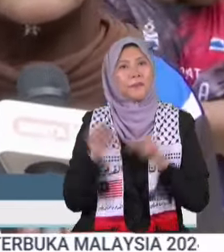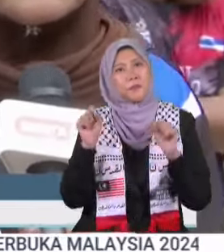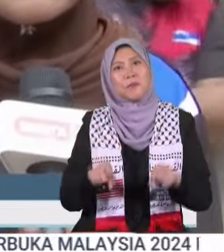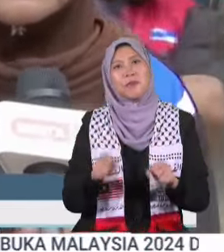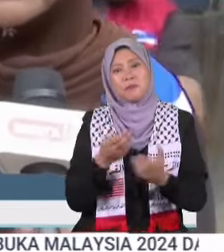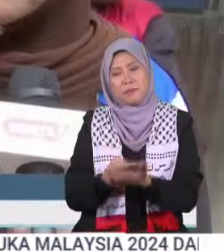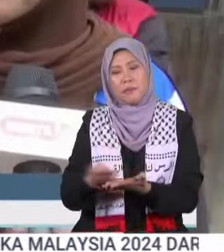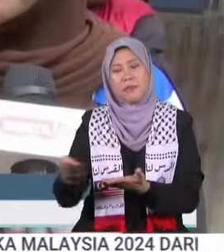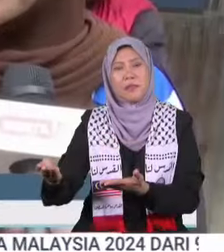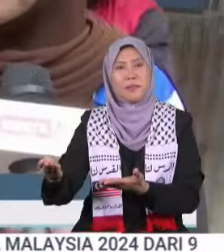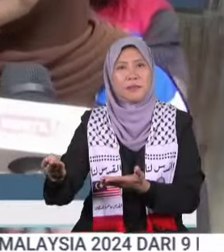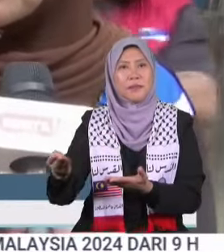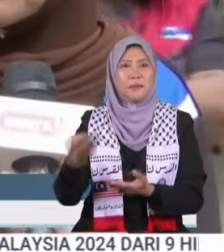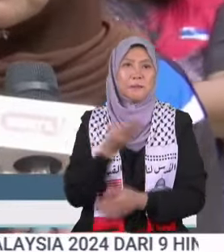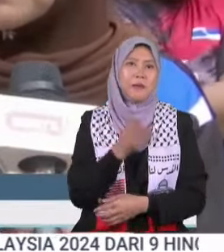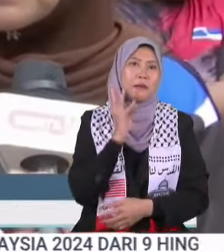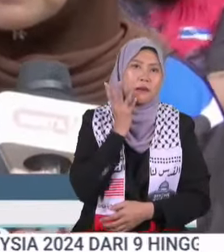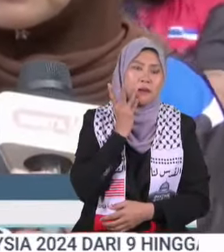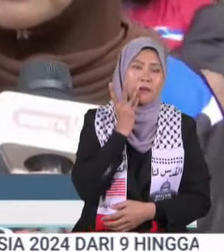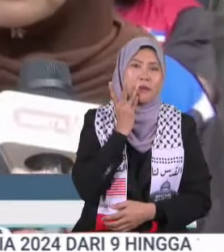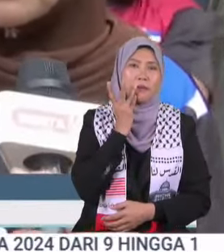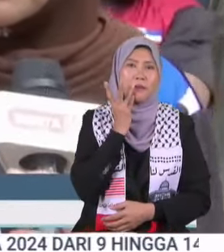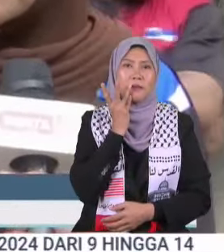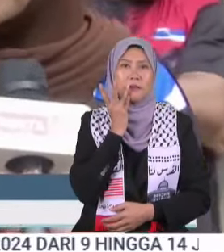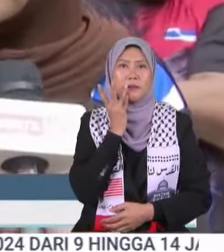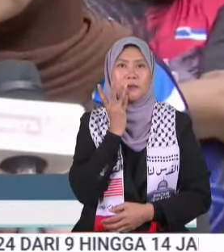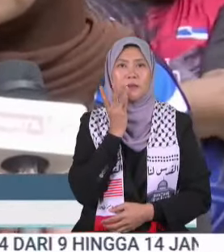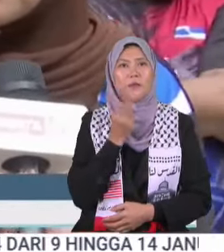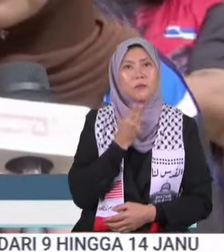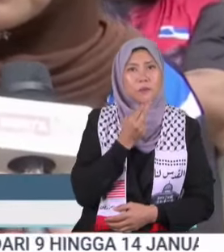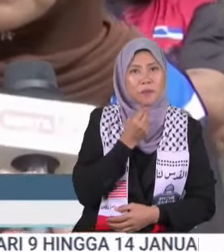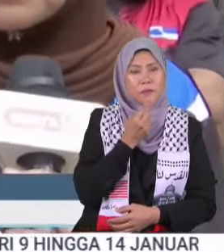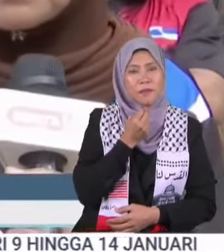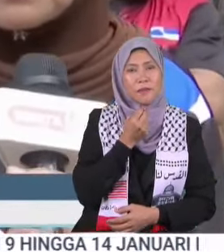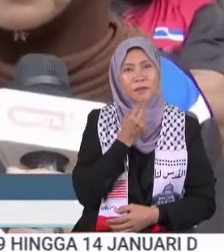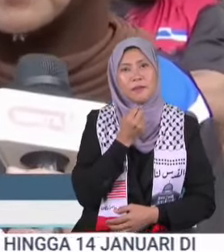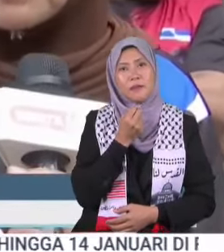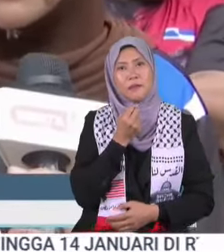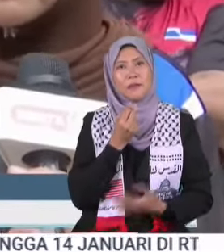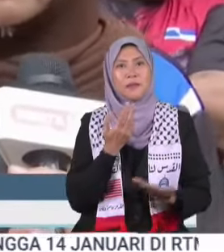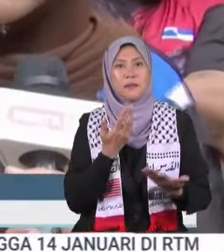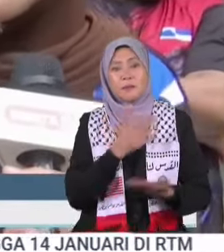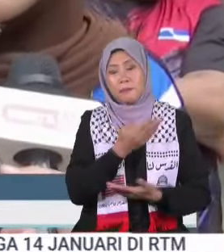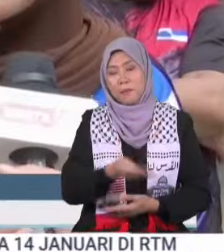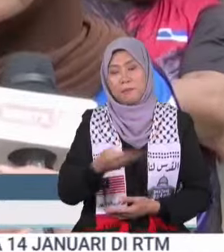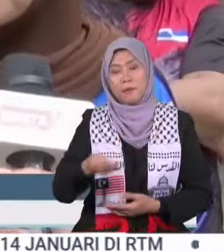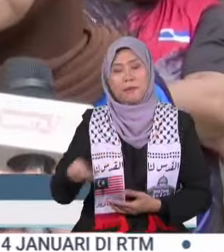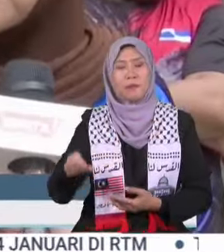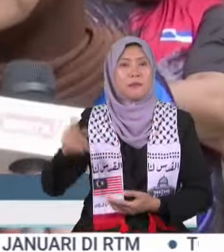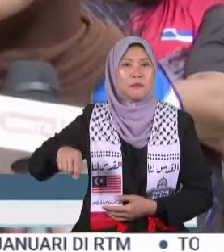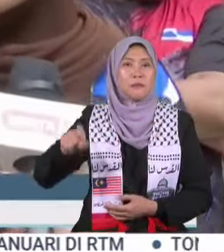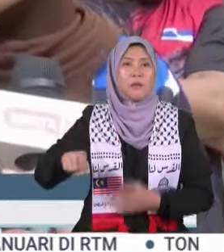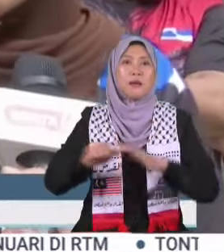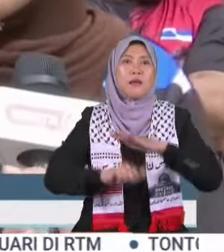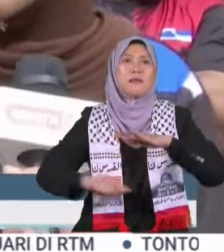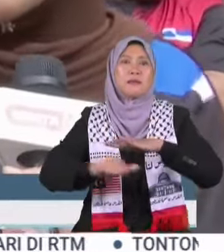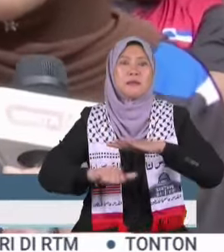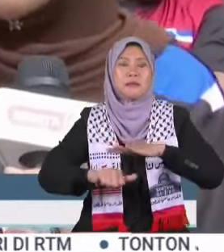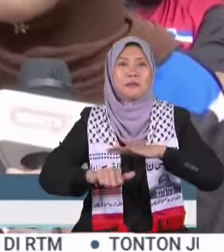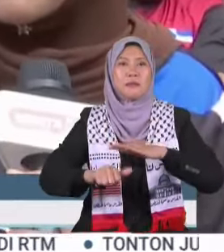belilah seperti baras gula dan semua keperluan makan